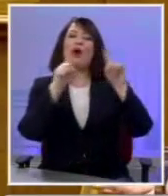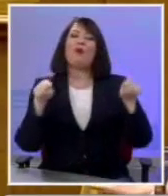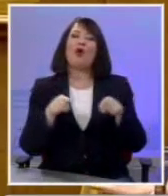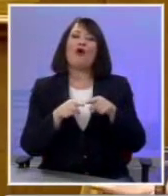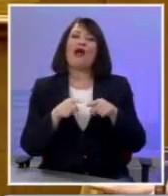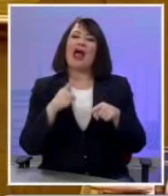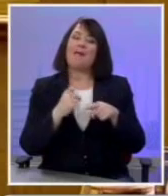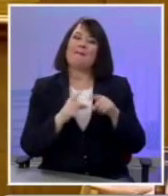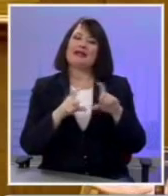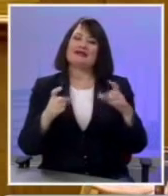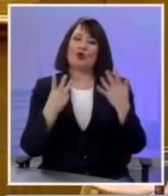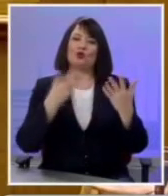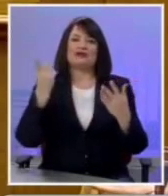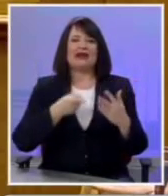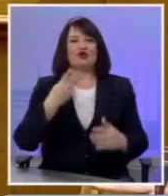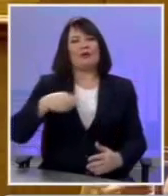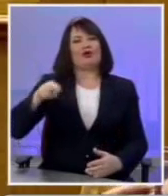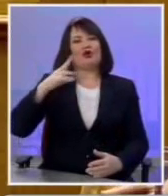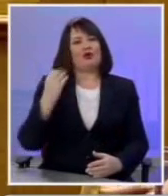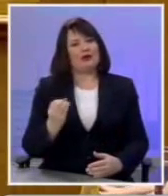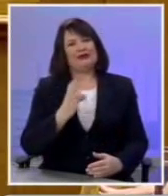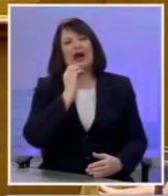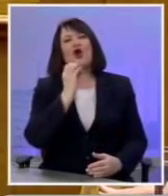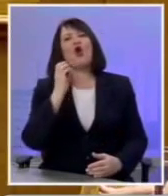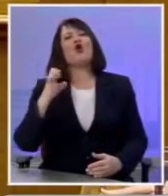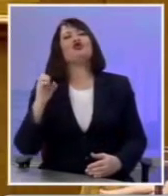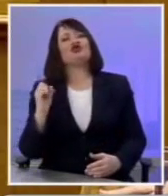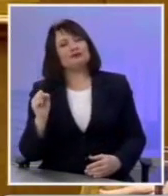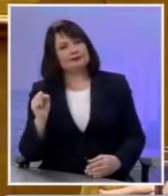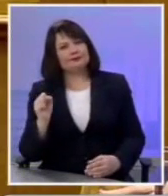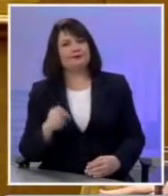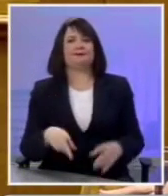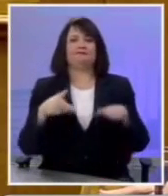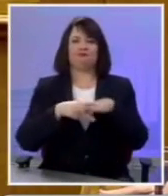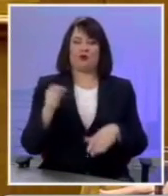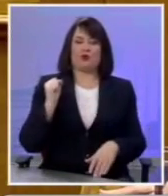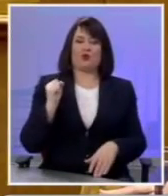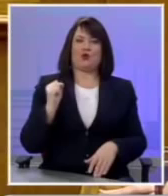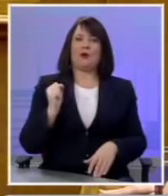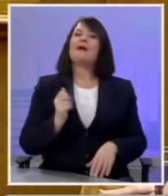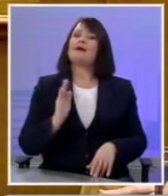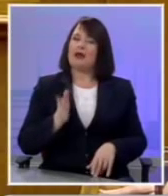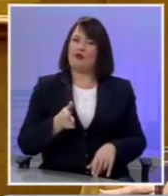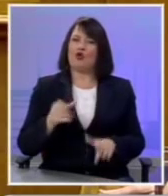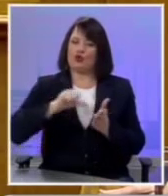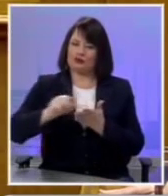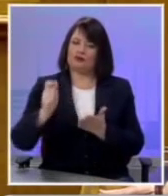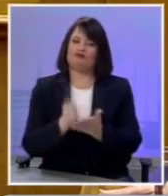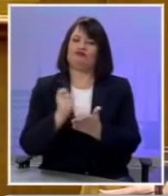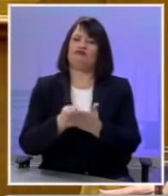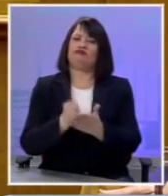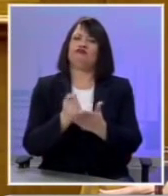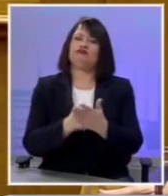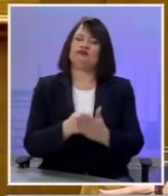έχουν υψηλό επιτόκιο 8%, άρα οι τράπεζες θα έχουν ισχυρό κίνητρο να τις ξοφλήσουν και